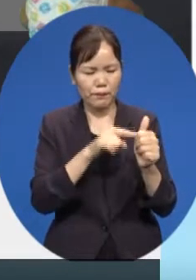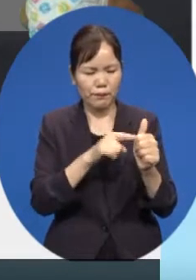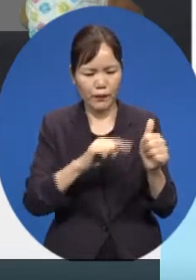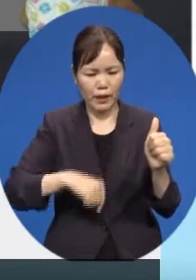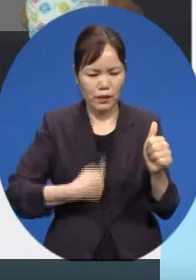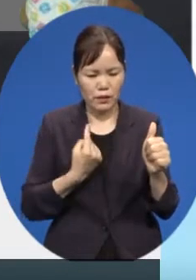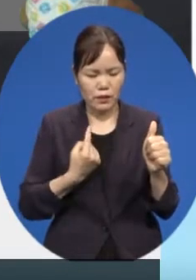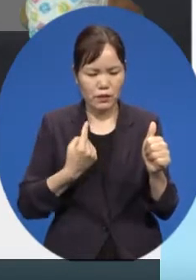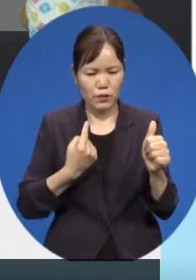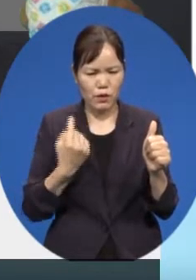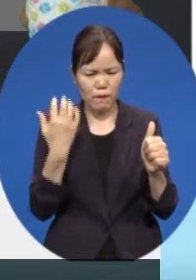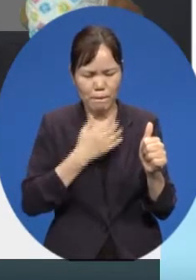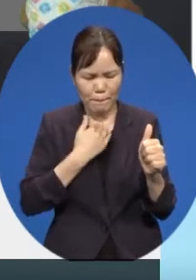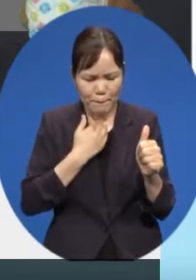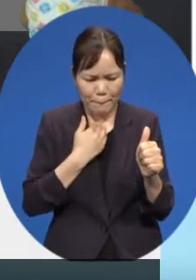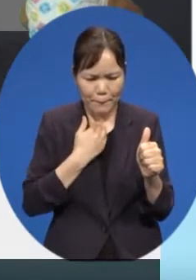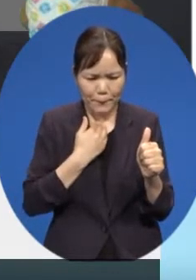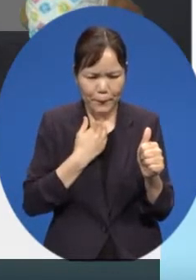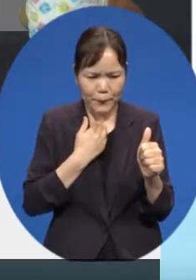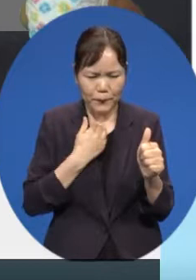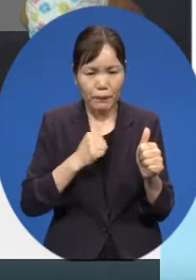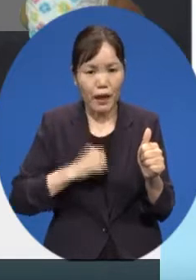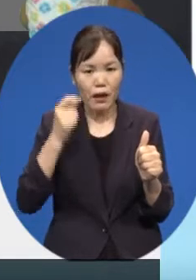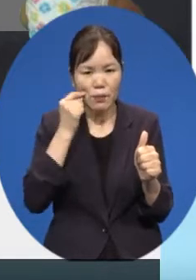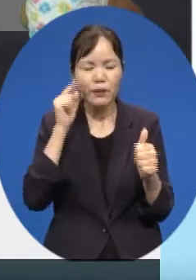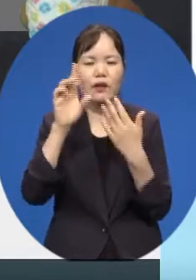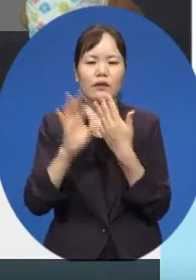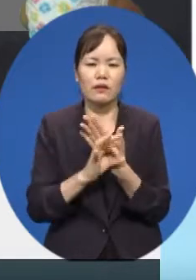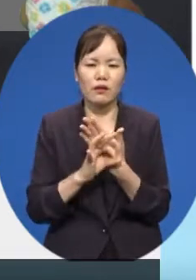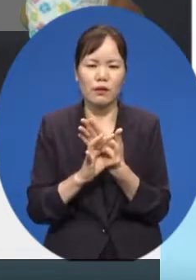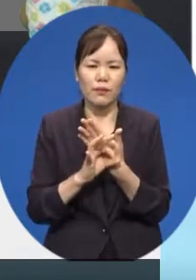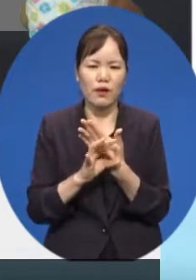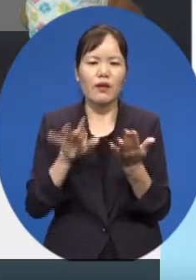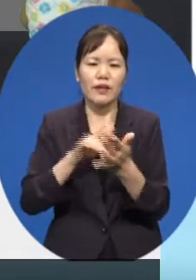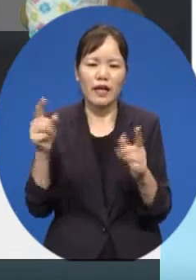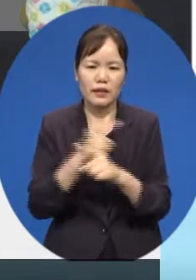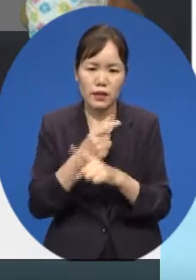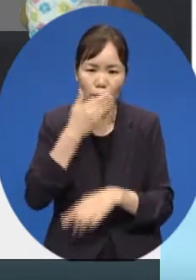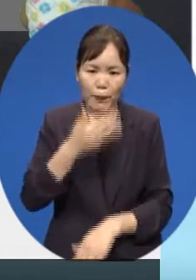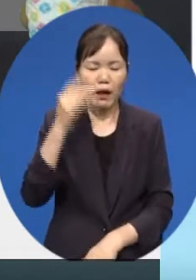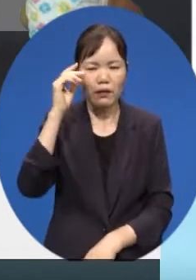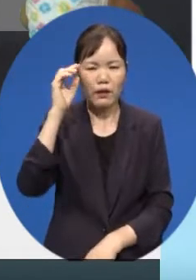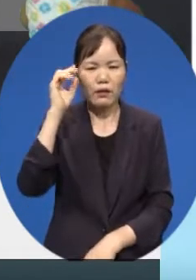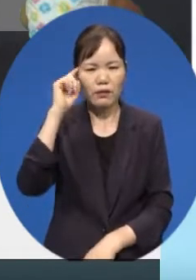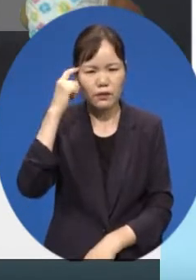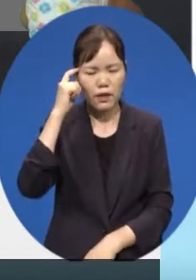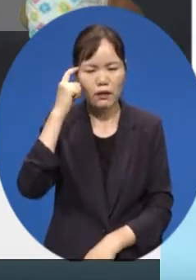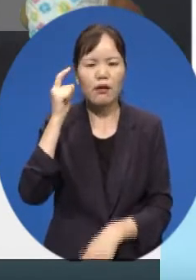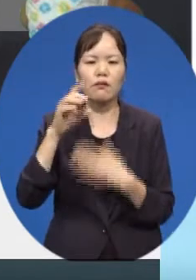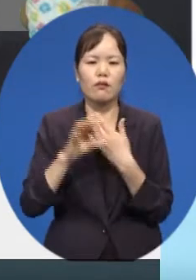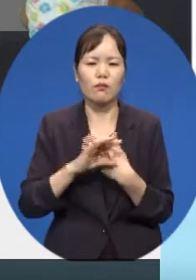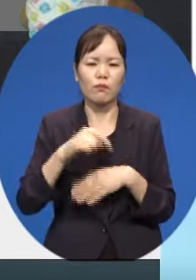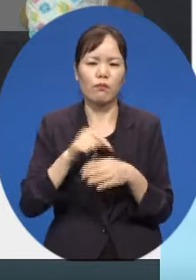스스로 자기 행동을 통제할 수 없는 사람이라면 저희들은 성충동 약물치료를 할 수 있다라고 보는데 그럼 이 사건을 초도 너무